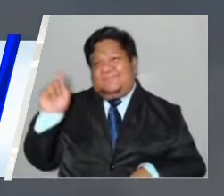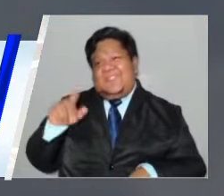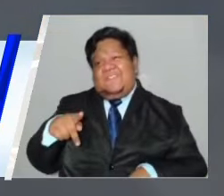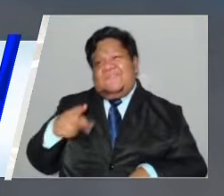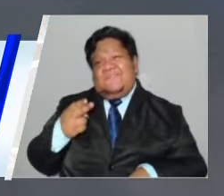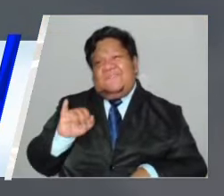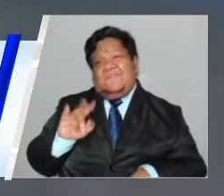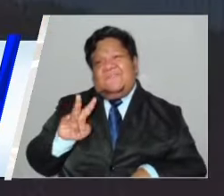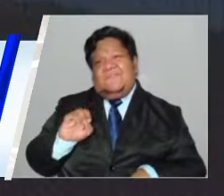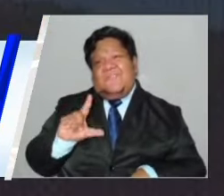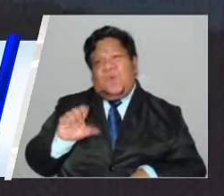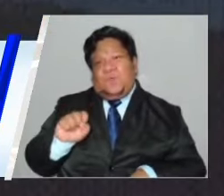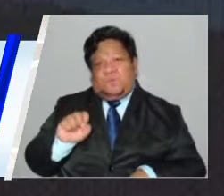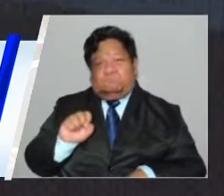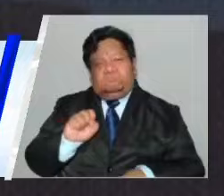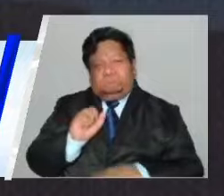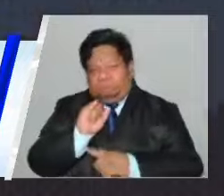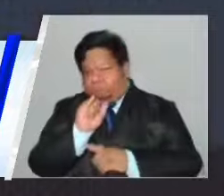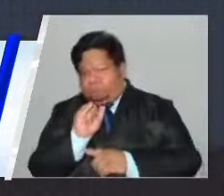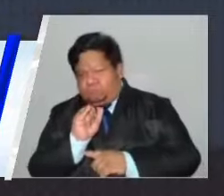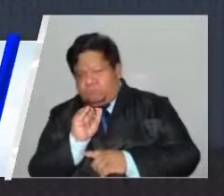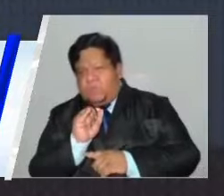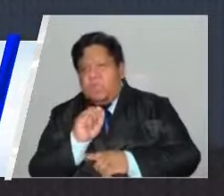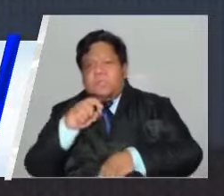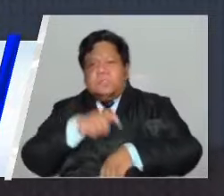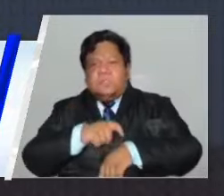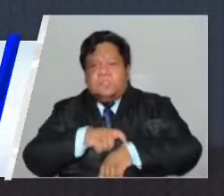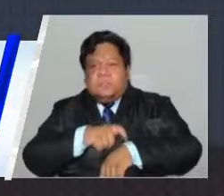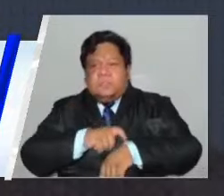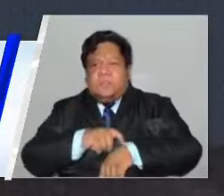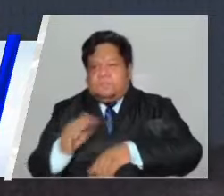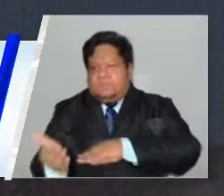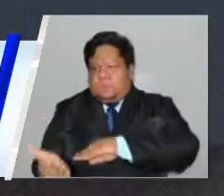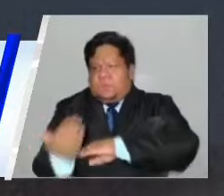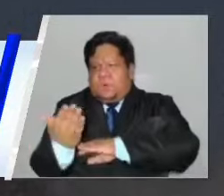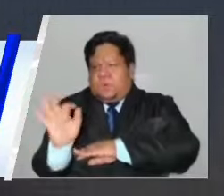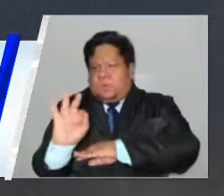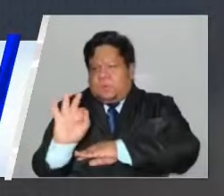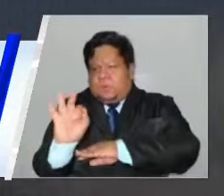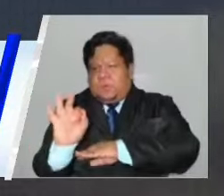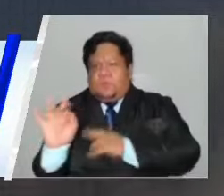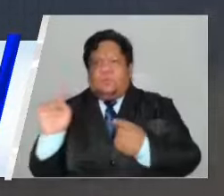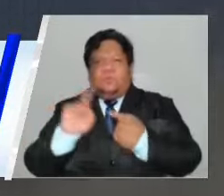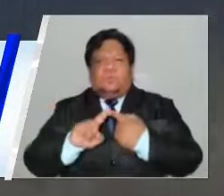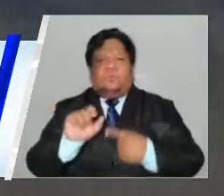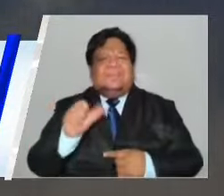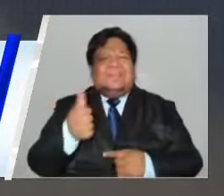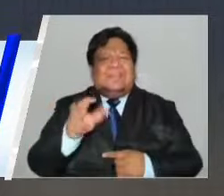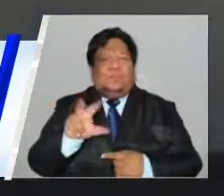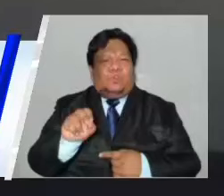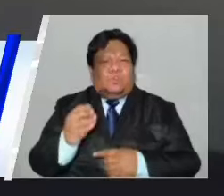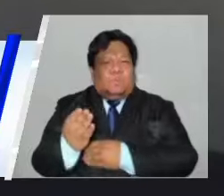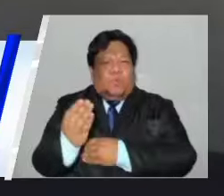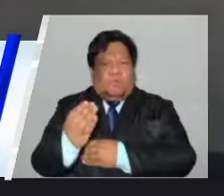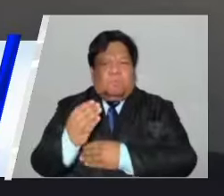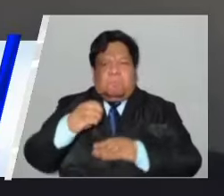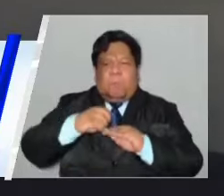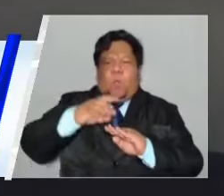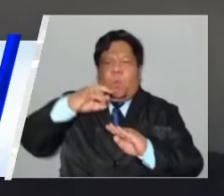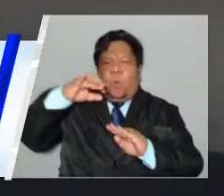pagbuga ng abo pasado alas 9 ng umaga hanggang bago mag-alas 10:30 ng umaga. Naulit pa yan, bandang